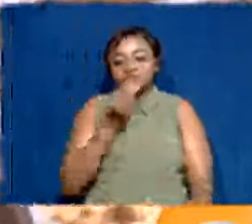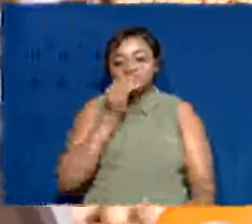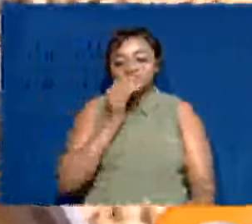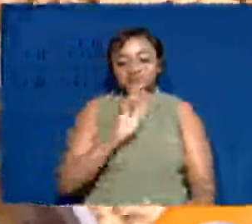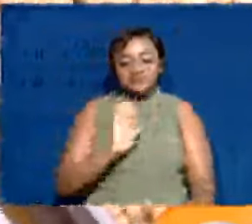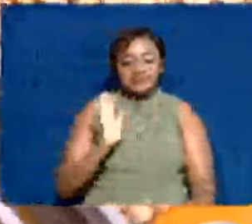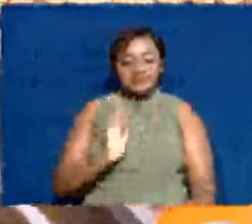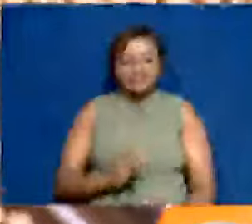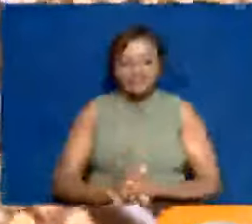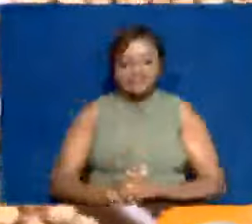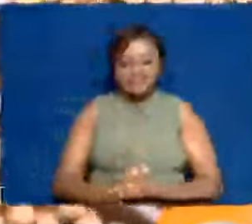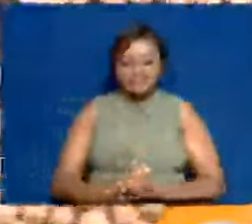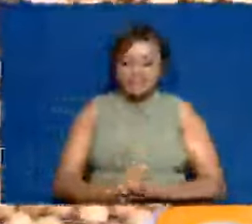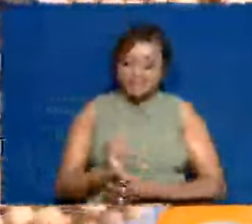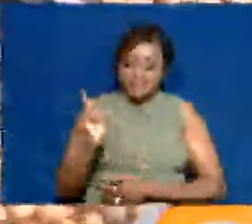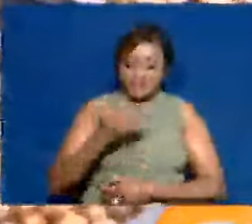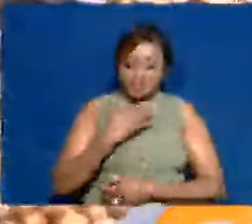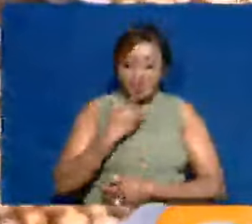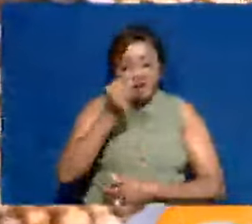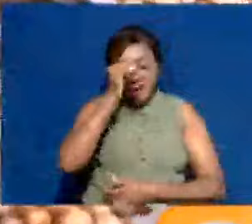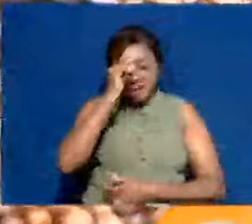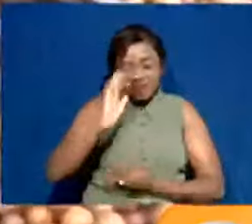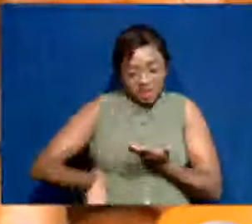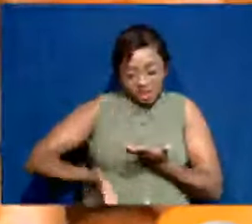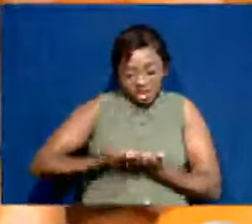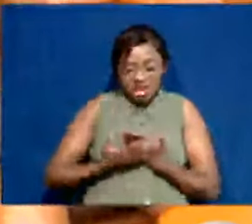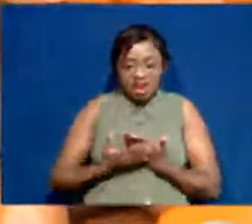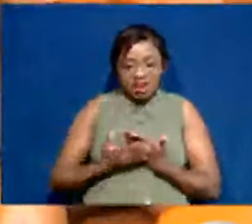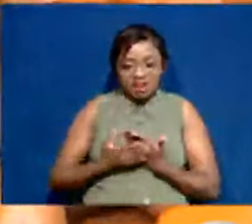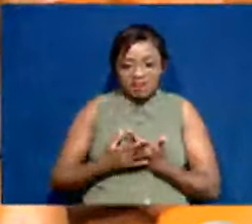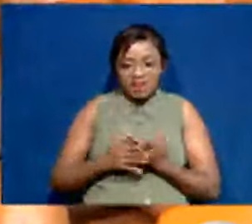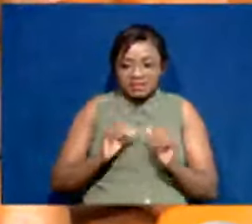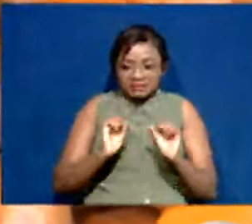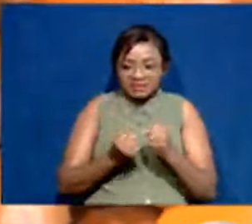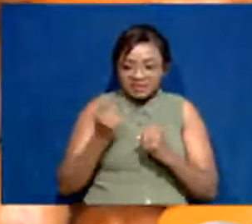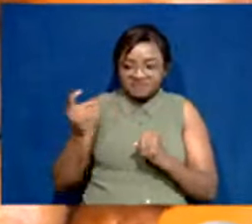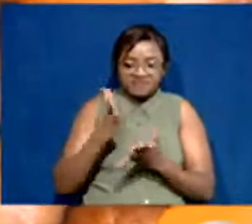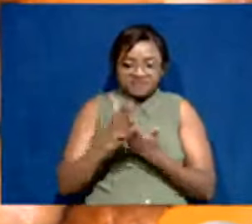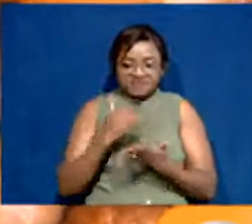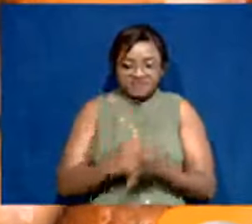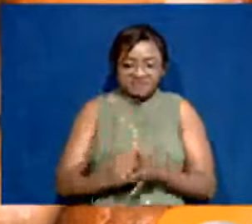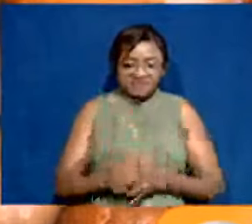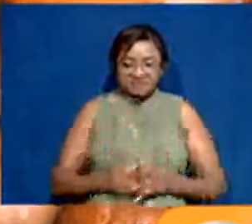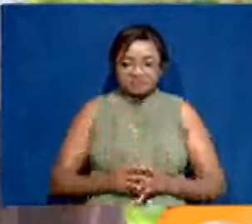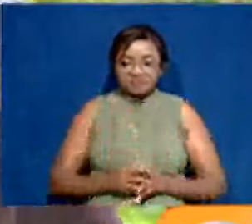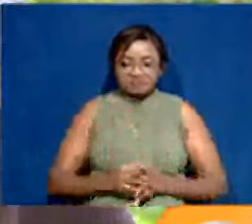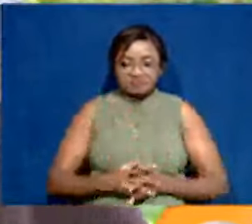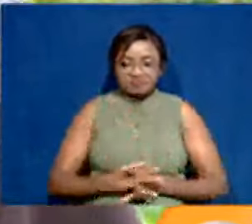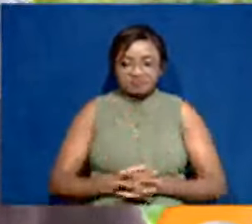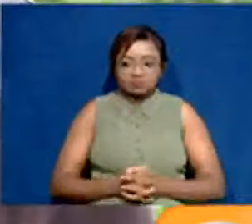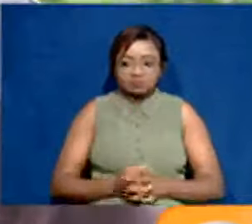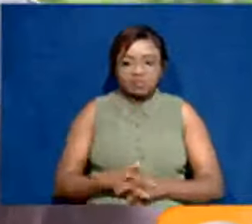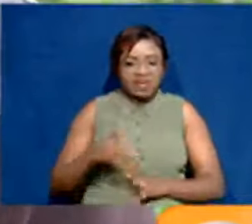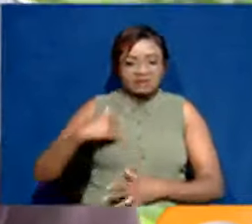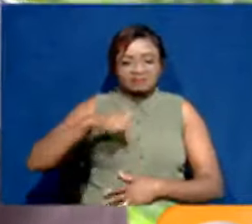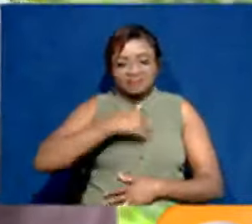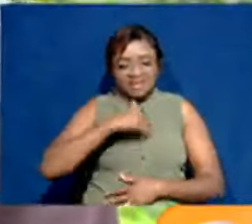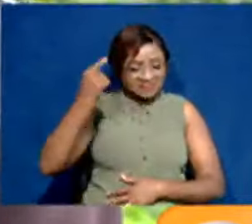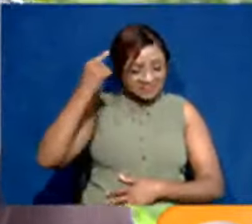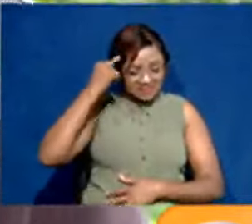They all want the government to step in and save the macadamia farming subsector from total collapse. Sasa tukaonelea